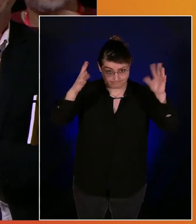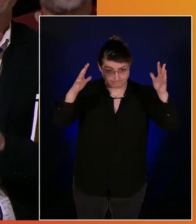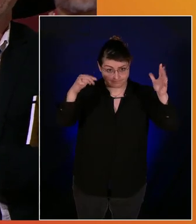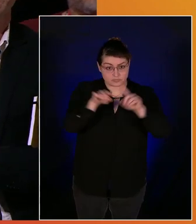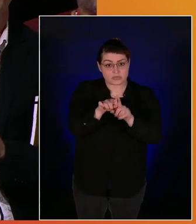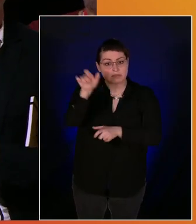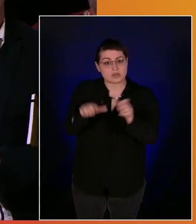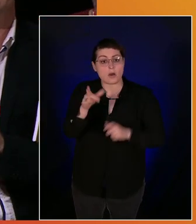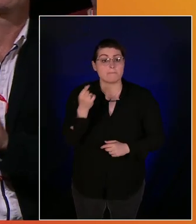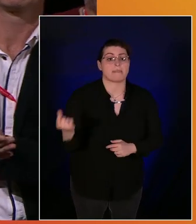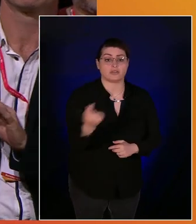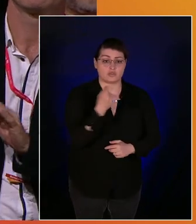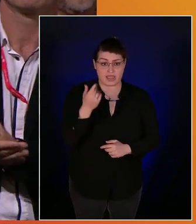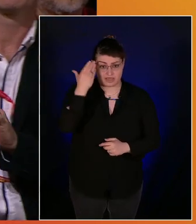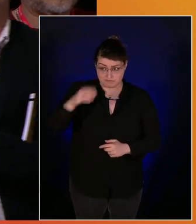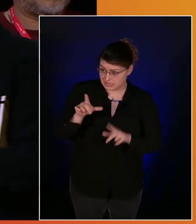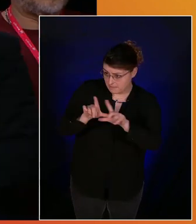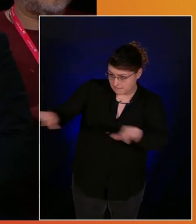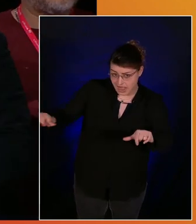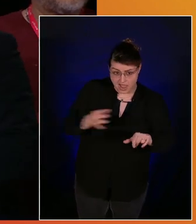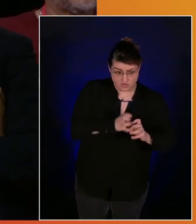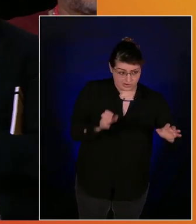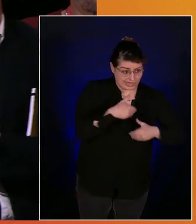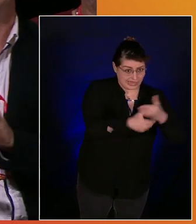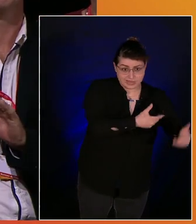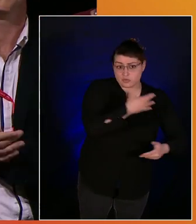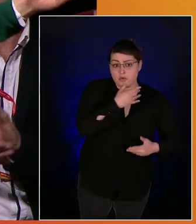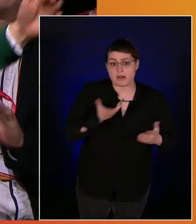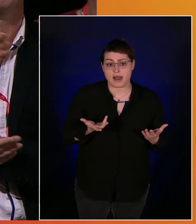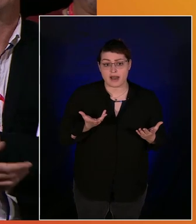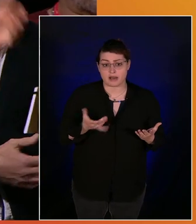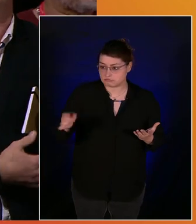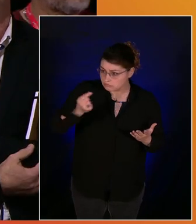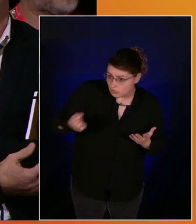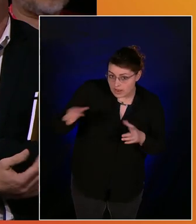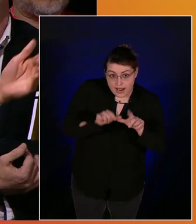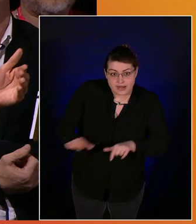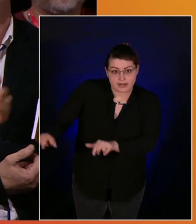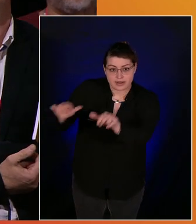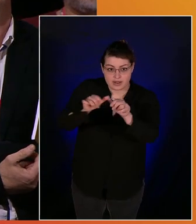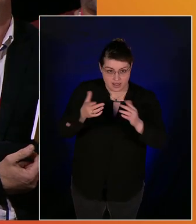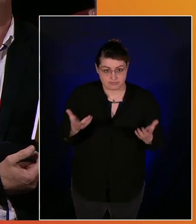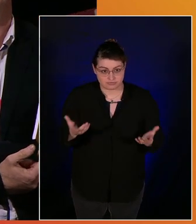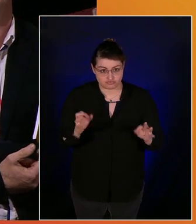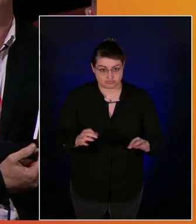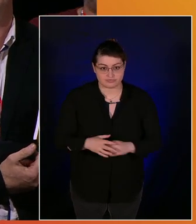les partenaires sans qui notre congrès n'aurait pas pu se tenir, qui étaient pendant tout le congrès dans les allées du